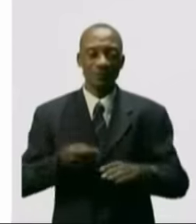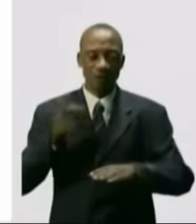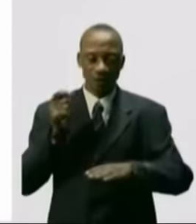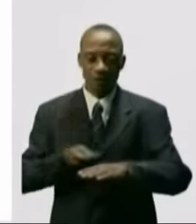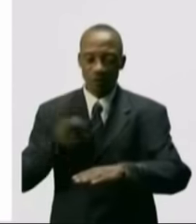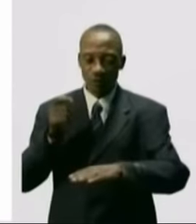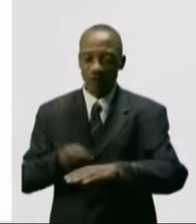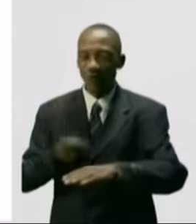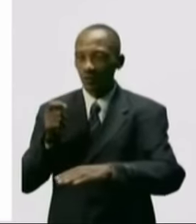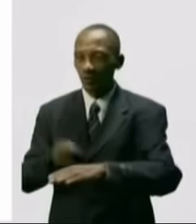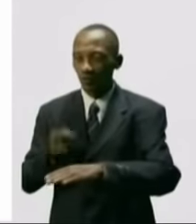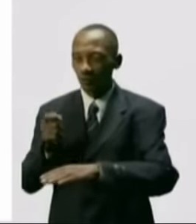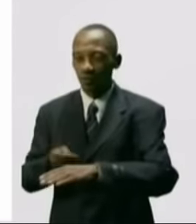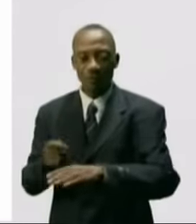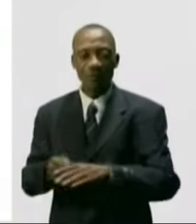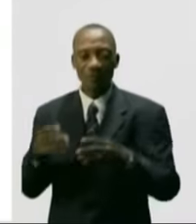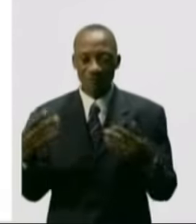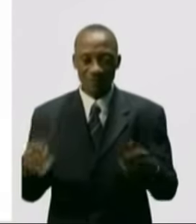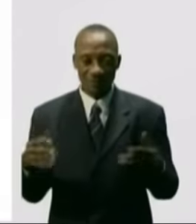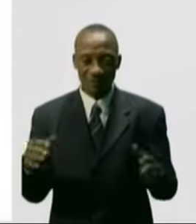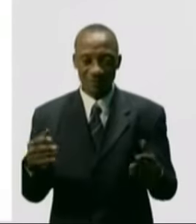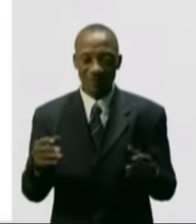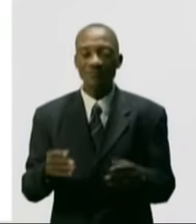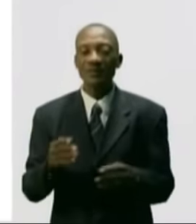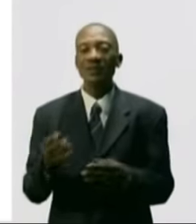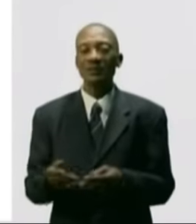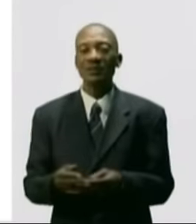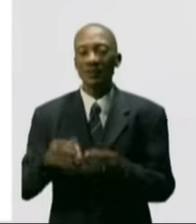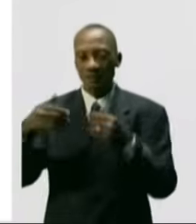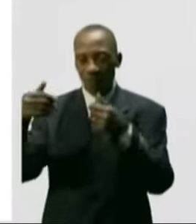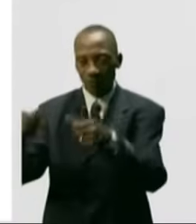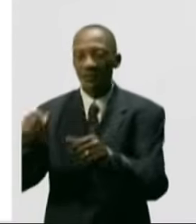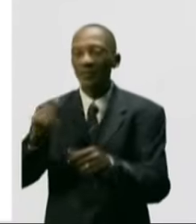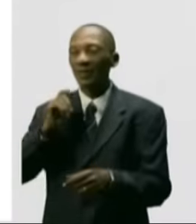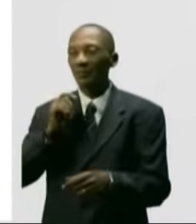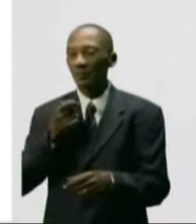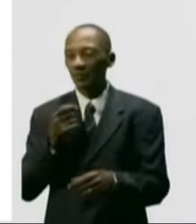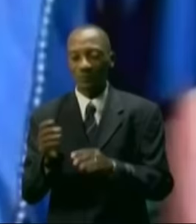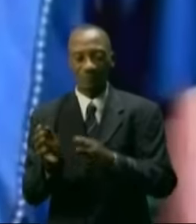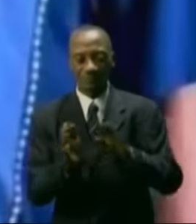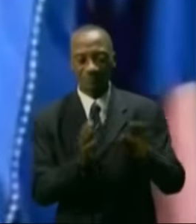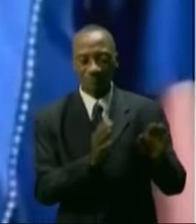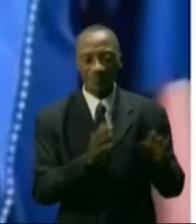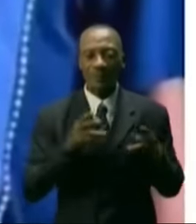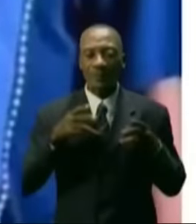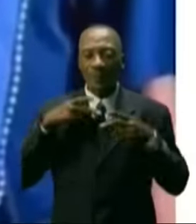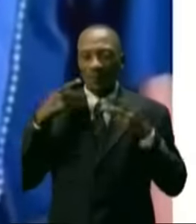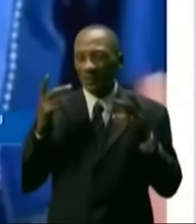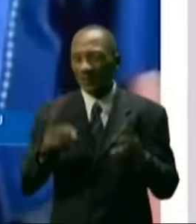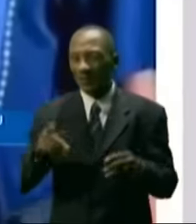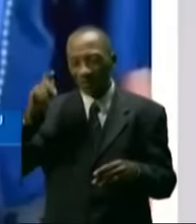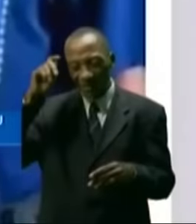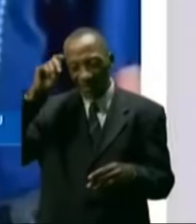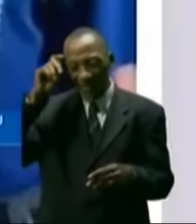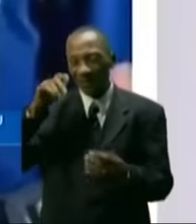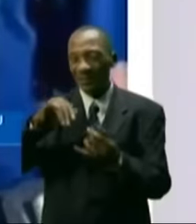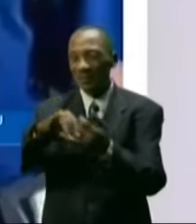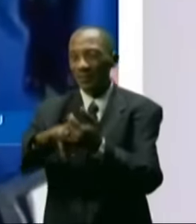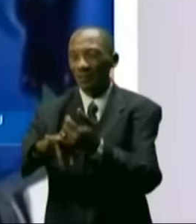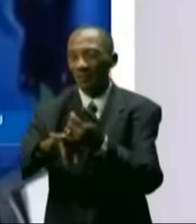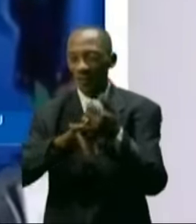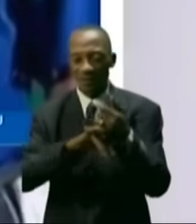étaient poursuivis depuis leur arrestation le 8 janvier dernier pour viol sur mineur, faux en écriture et usage de